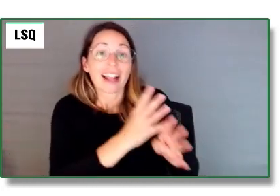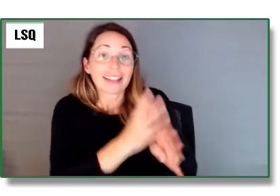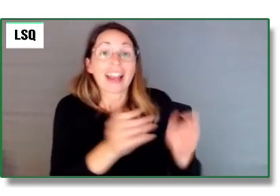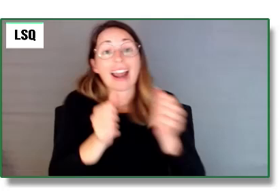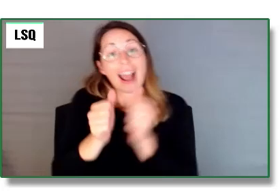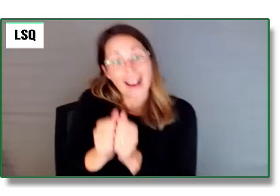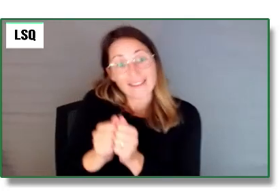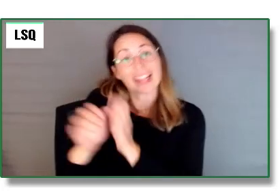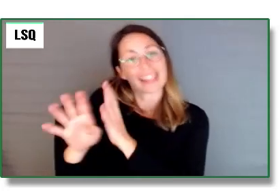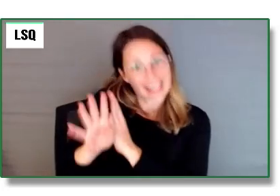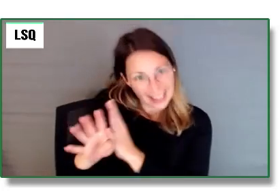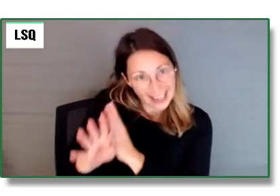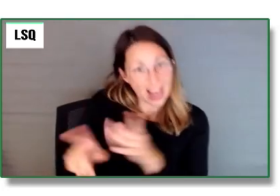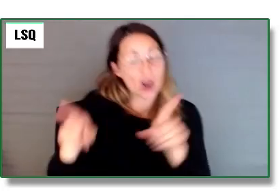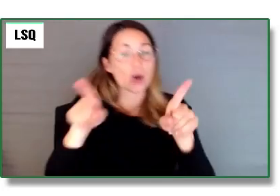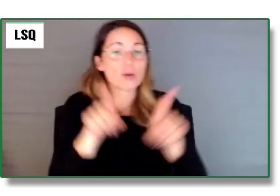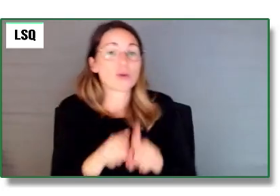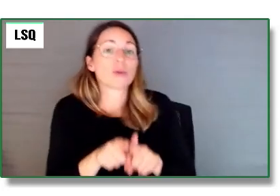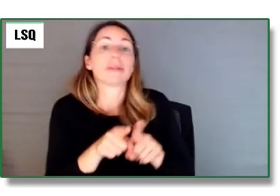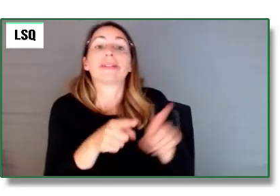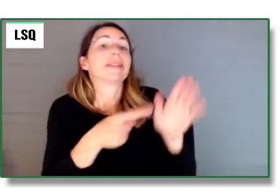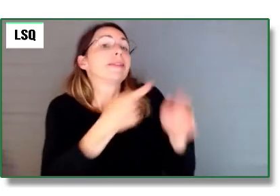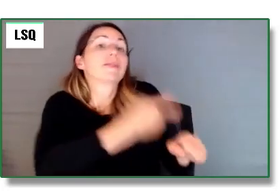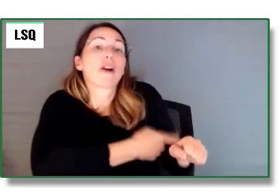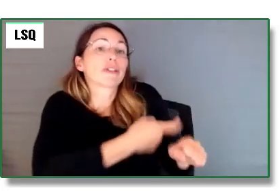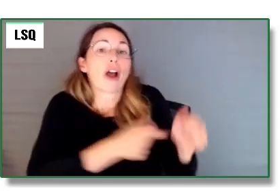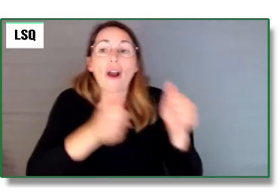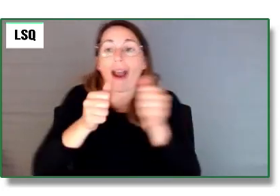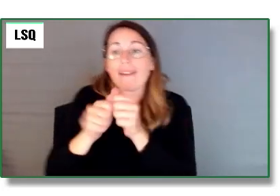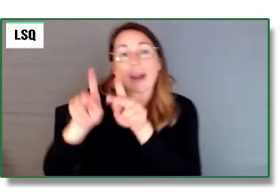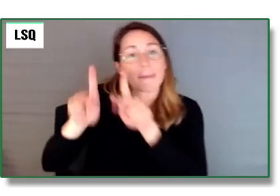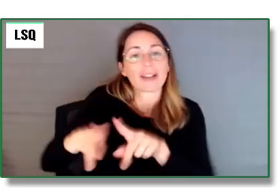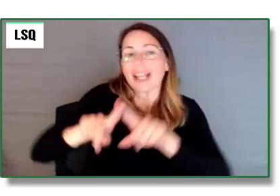praticien de santé envers le patient, etc. Dans